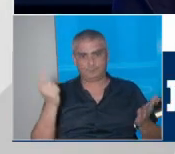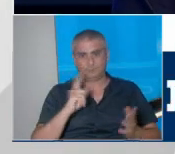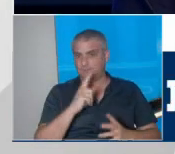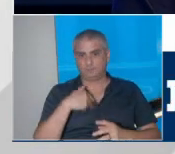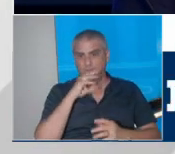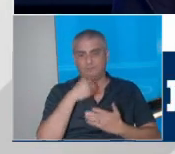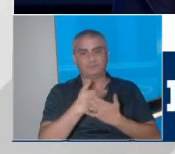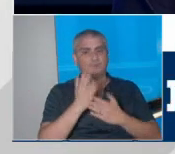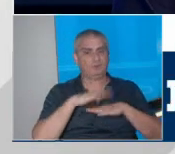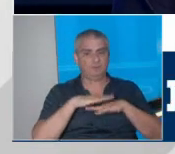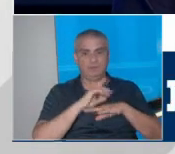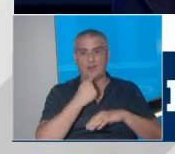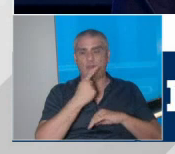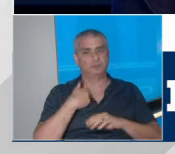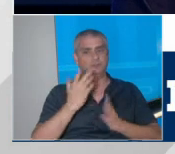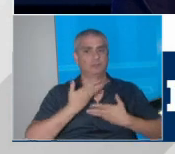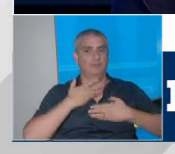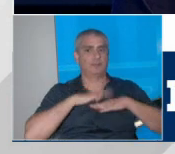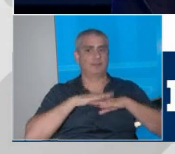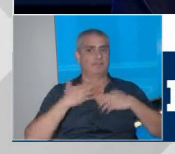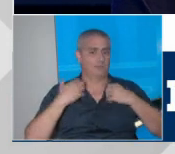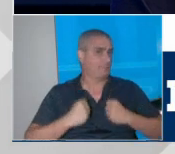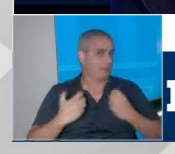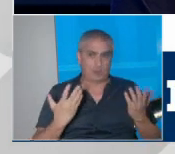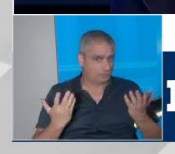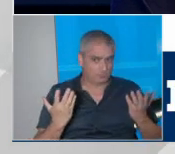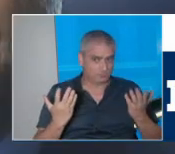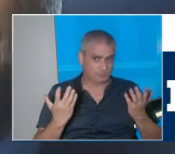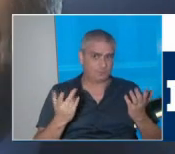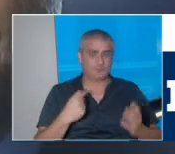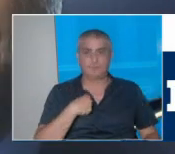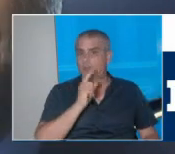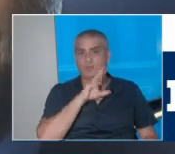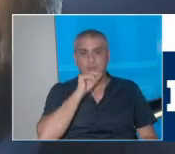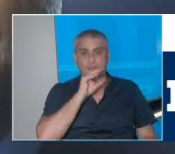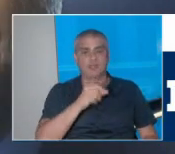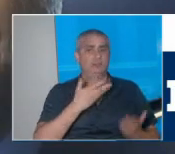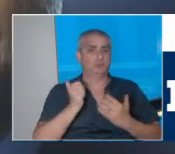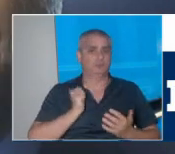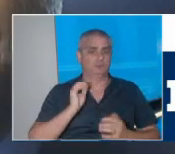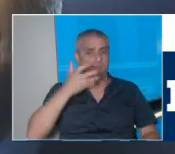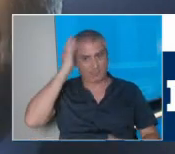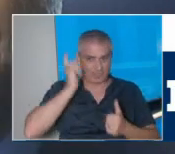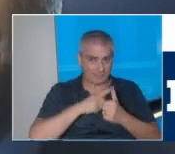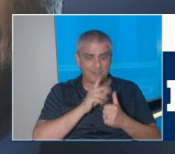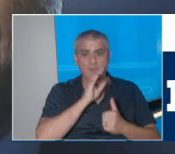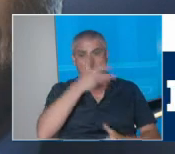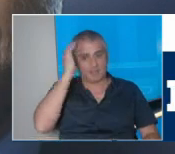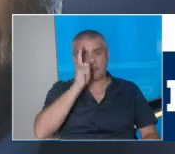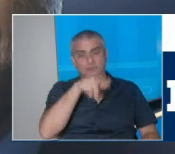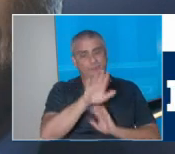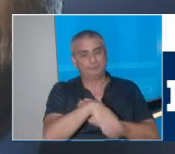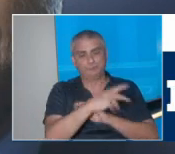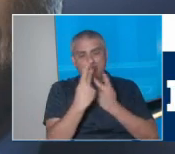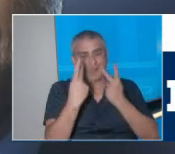עסוק בחליקת תיקים, ומעולם לא אמרתי שאני צריך לקבל דווקא את תיק הביטחון. אני מעולם לא דיברתי על השירות הצבאי של יאיר לפיד. הבעיה עם יאיר לפיד שהוא איש